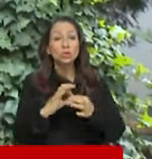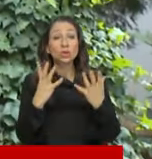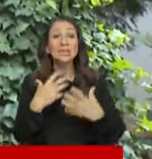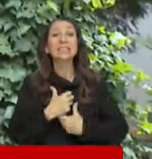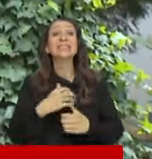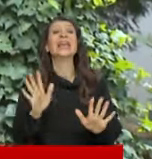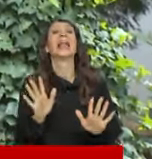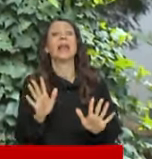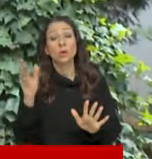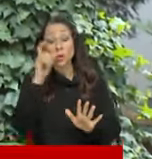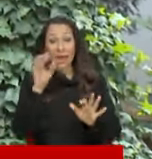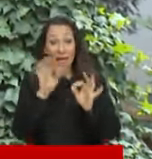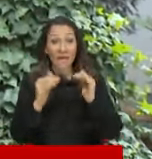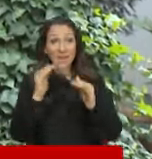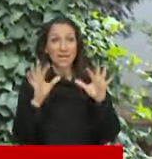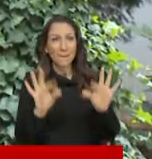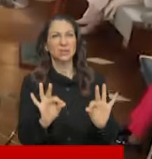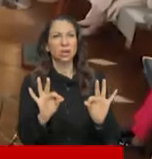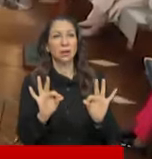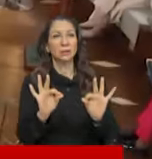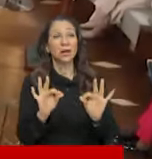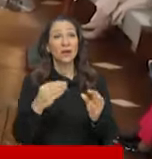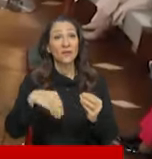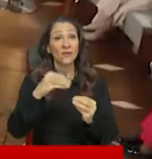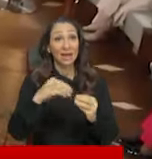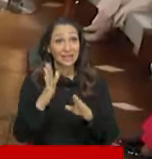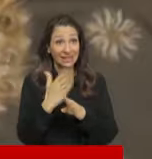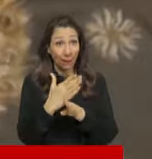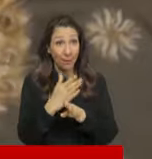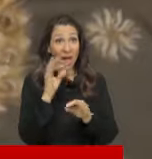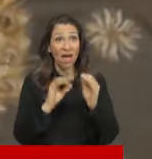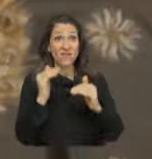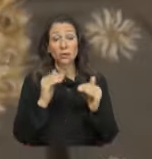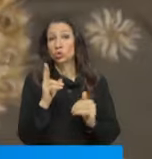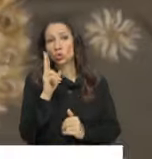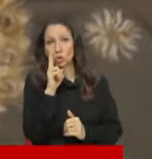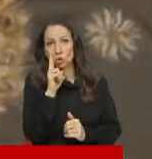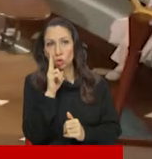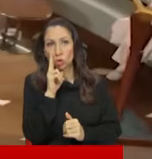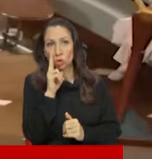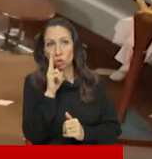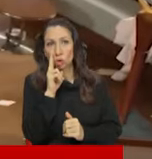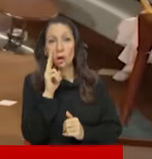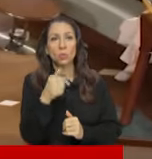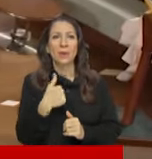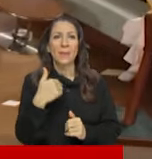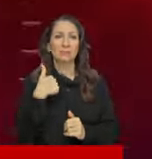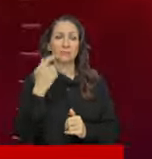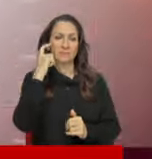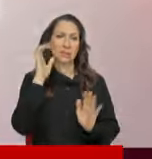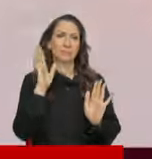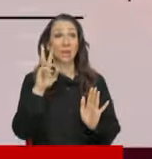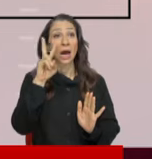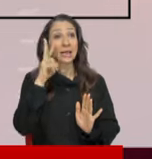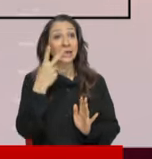kriz değil Çünkü Türkiye'deki enflasyon yapışkan enflasyon faiz sebep enflasyon neticedir Bu da benim tezim